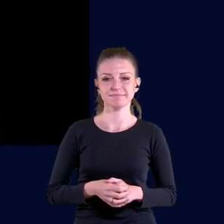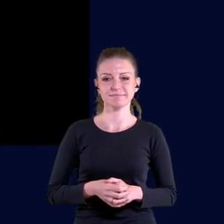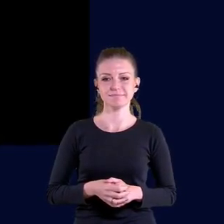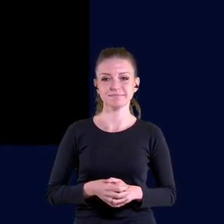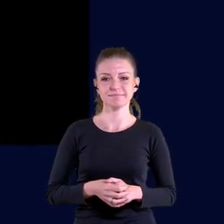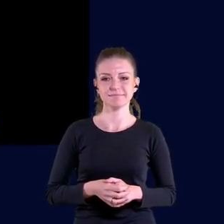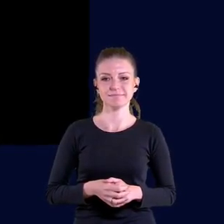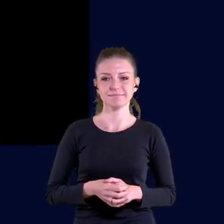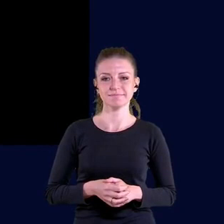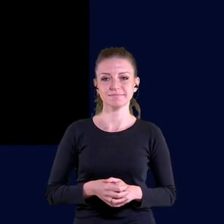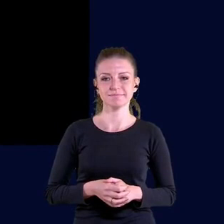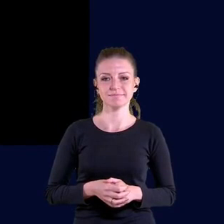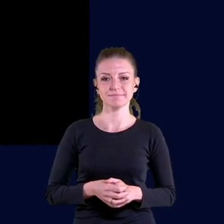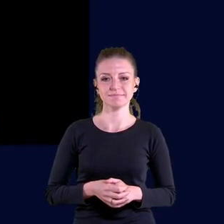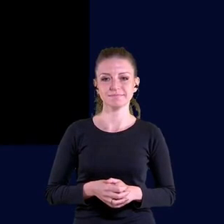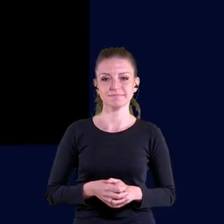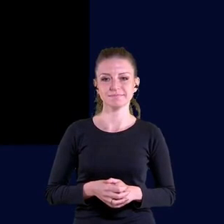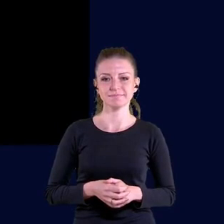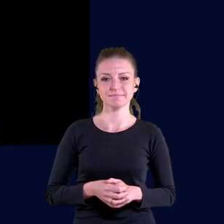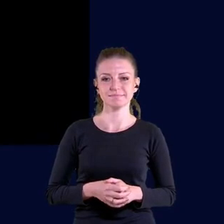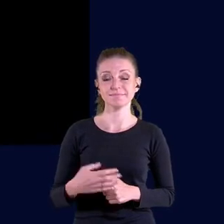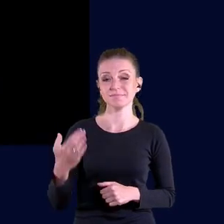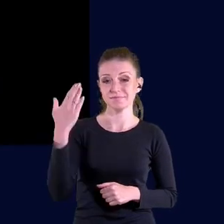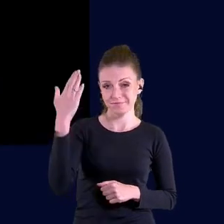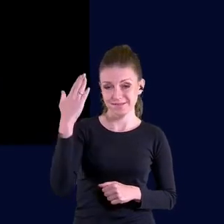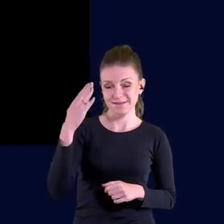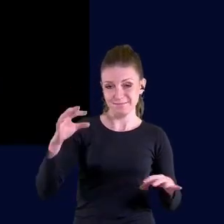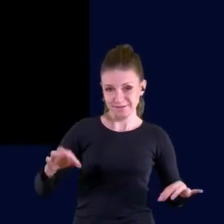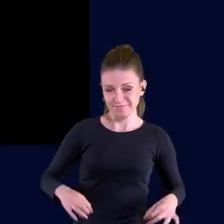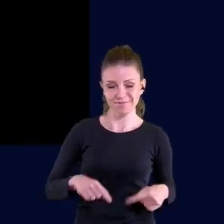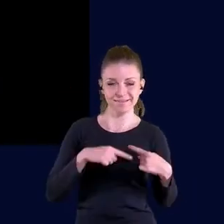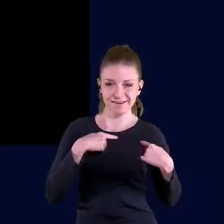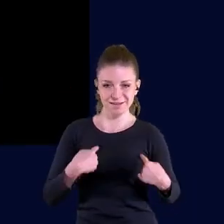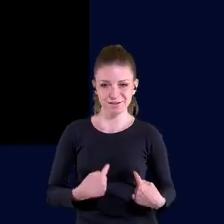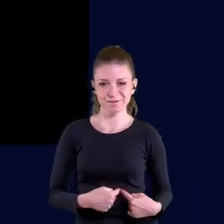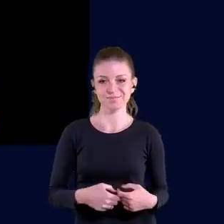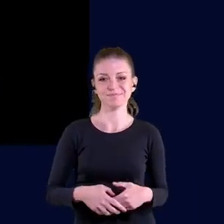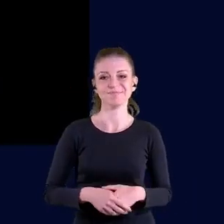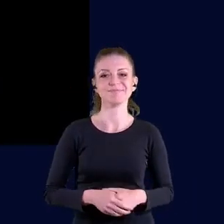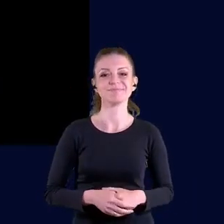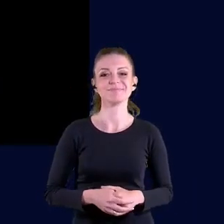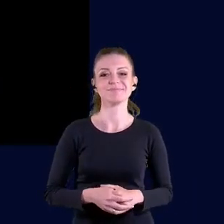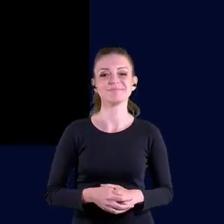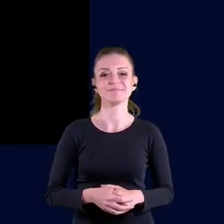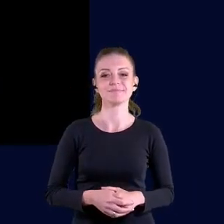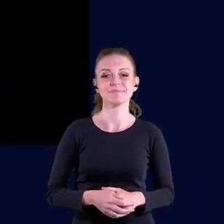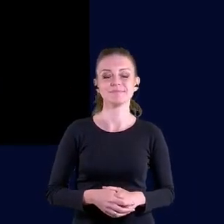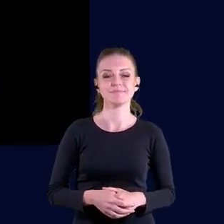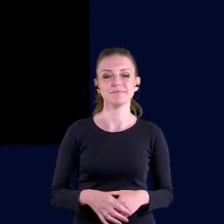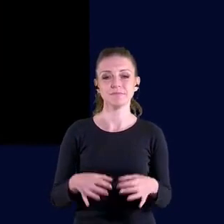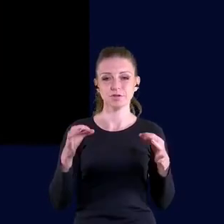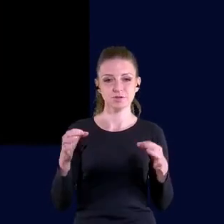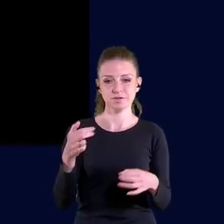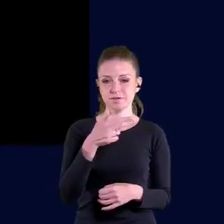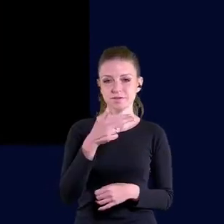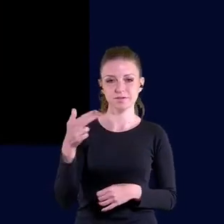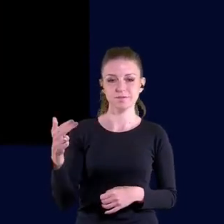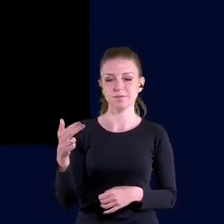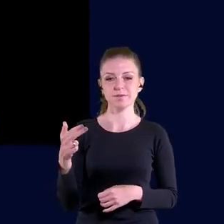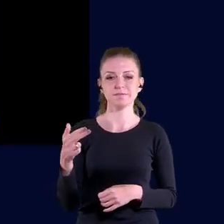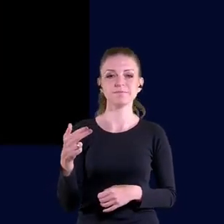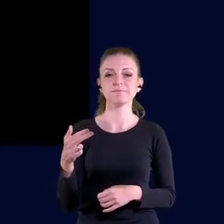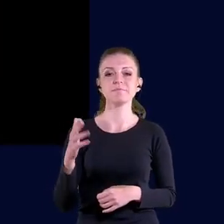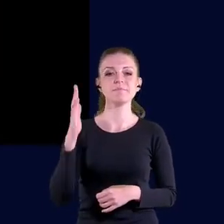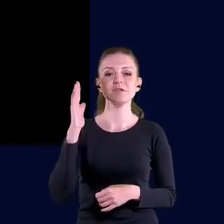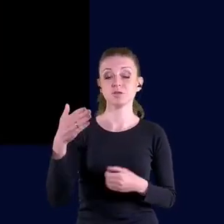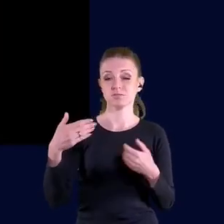Dzień dobry Witam państwa bardzo serdecznie tematem mojego dzisiejszego wystąpienia